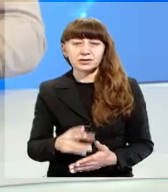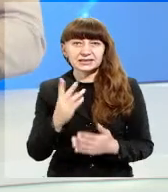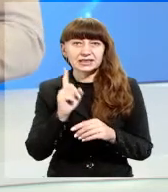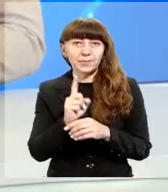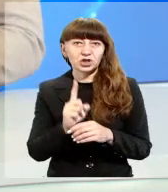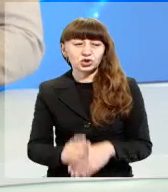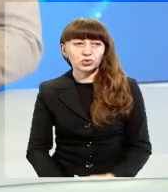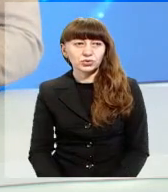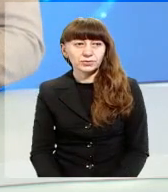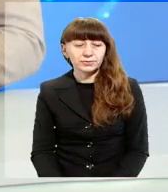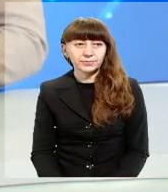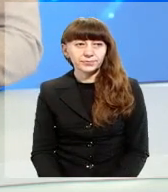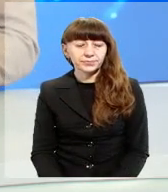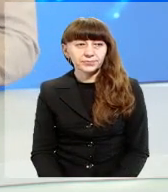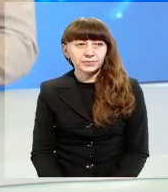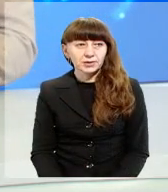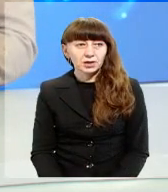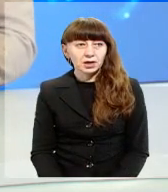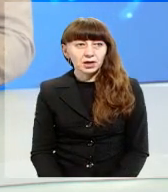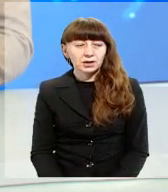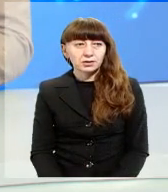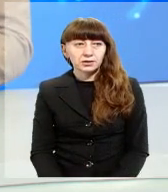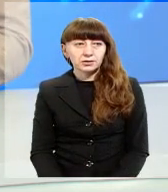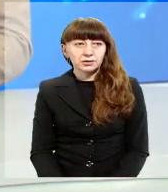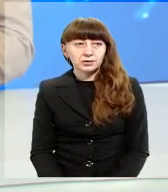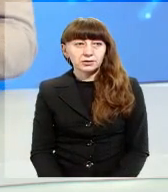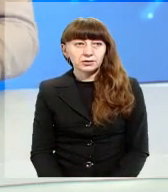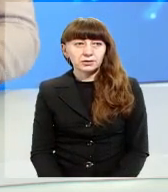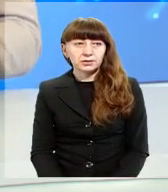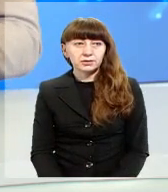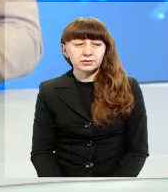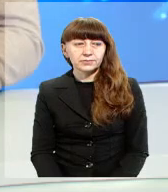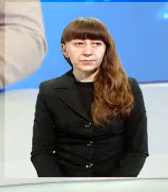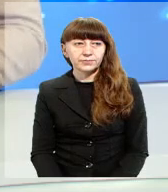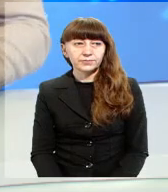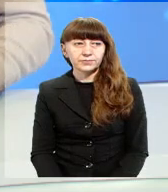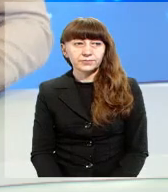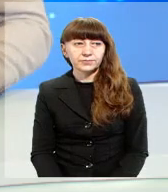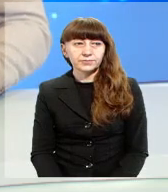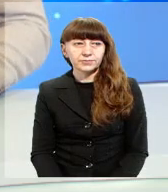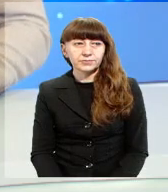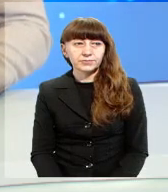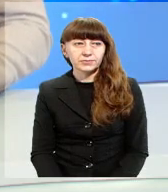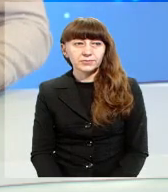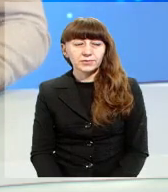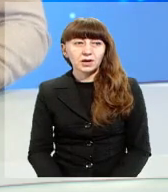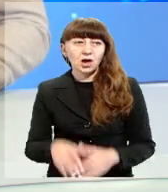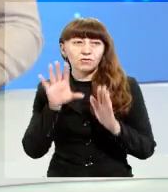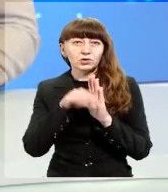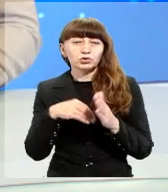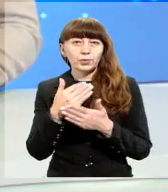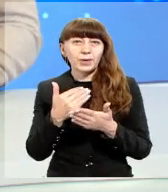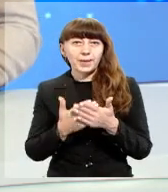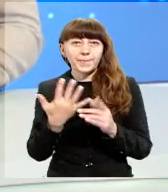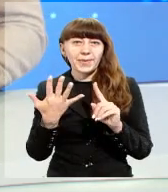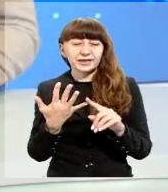Өзге де тағырып төңірегінде. Осымен үшінші рет өткізілетін Ұлы Дала жорығы 5-ші дүниежүзілік көшпенділер ойындарының бағдарылмасына